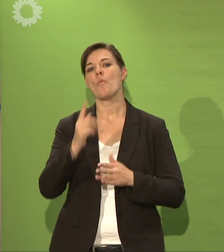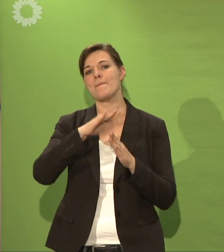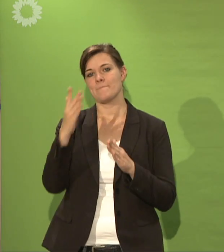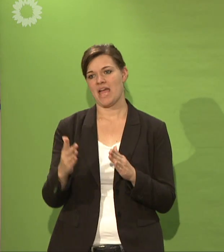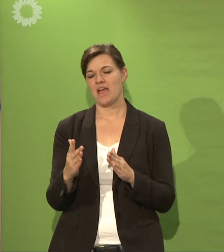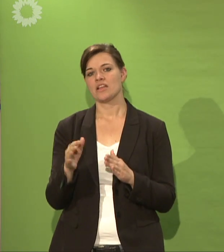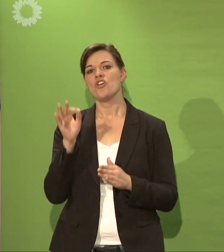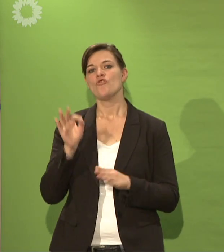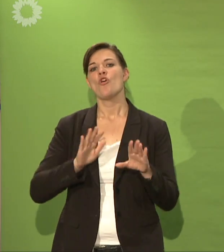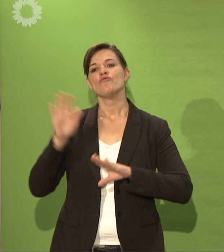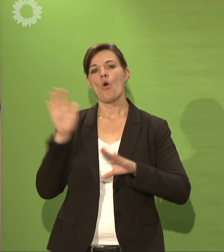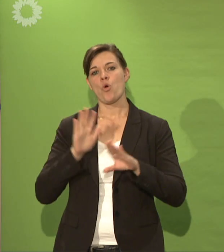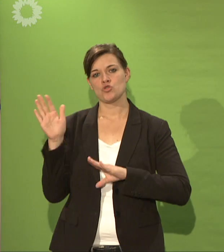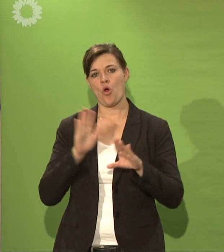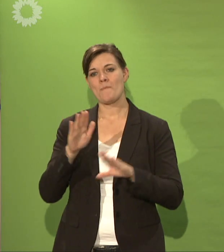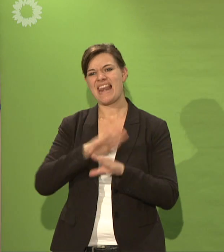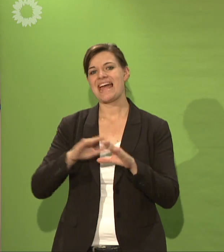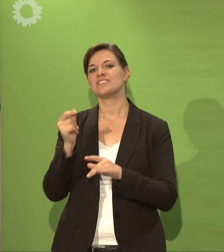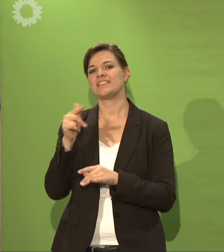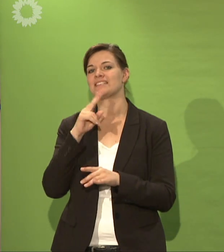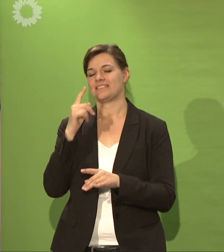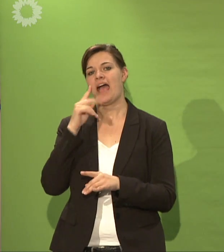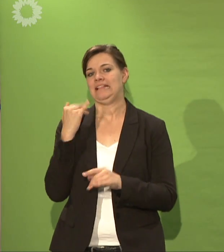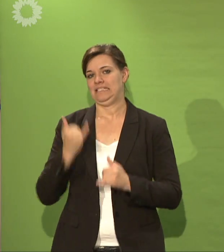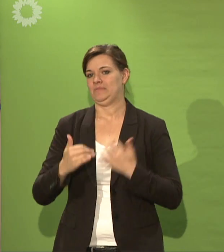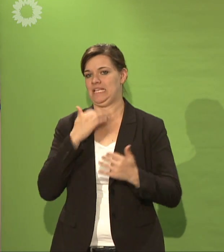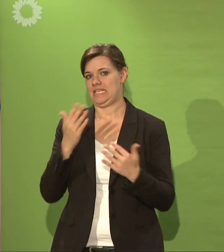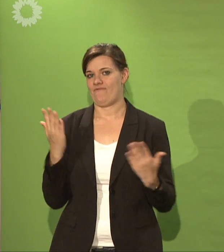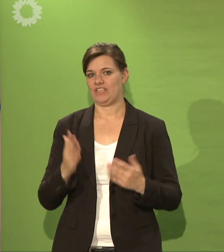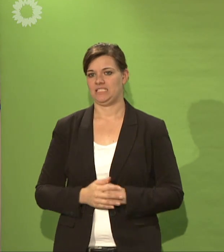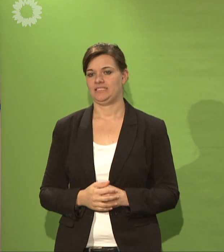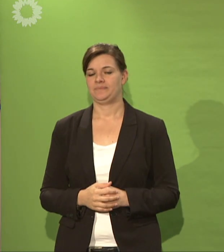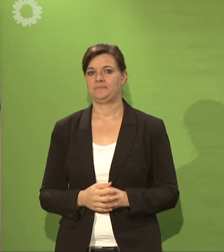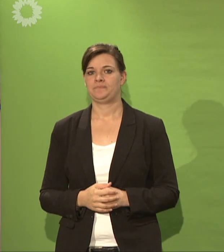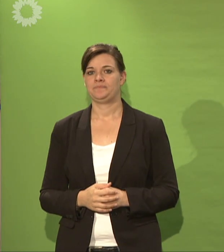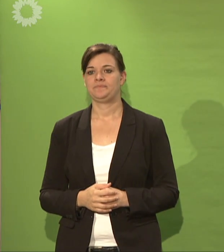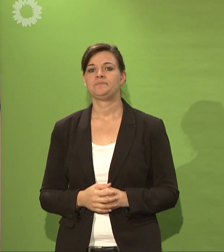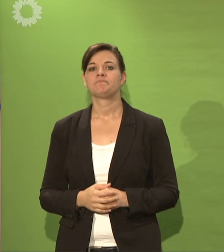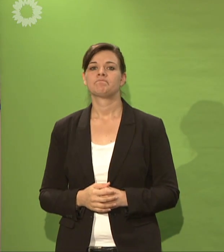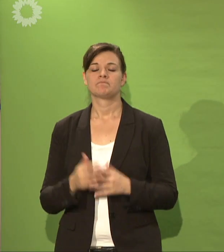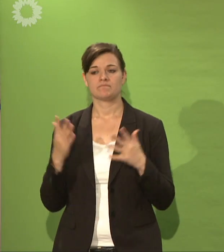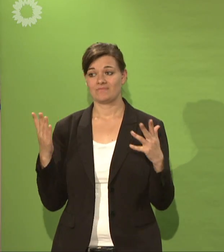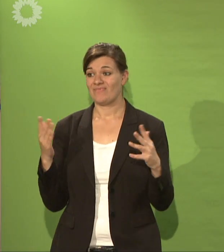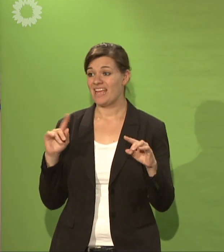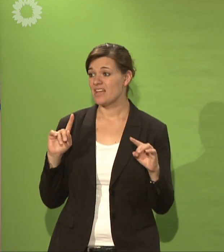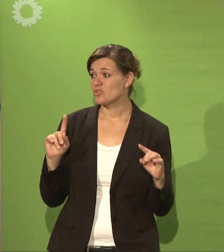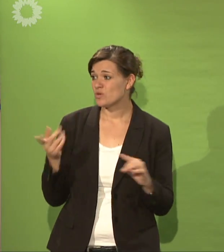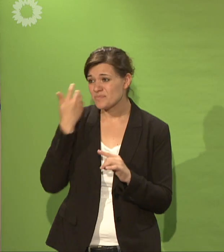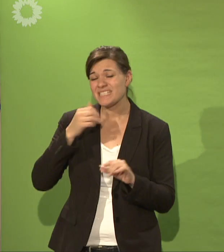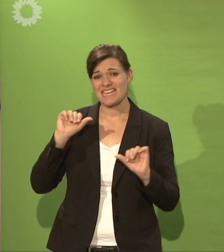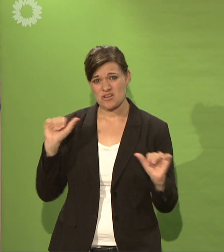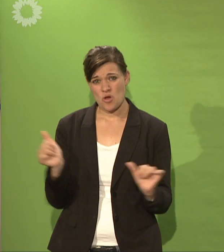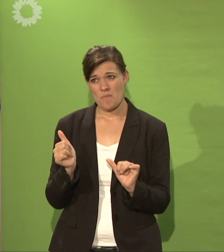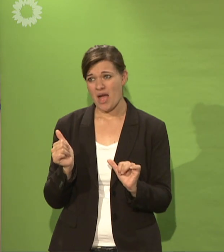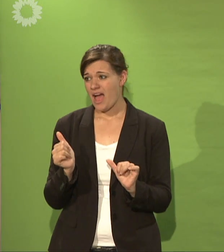Votum des Landesfinanzrats erzählen wird, berichten wird. Jetzt noch mal aber einmal kurz aufzeigen. Hat jetzt noch